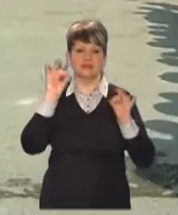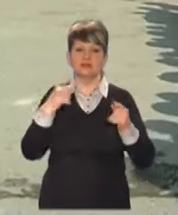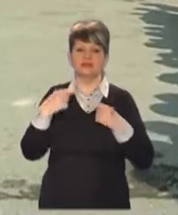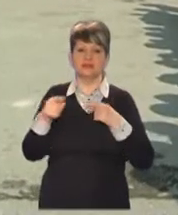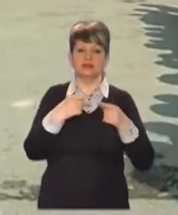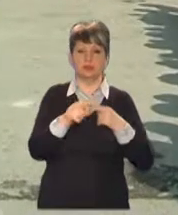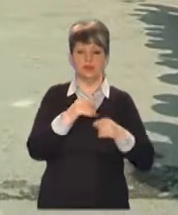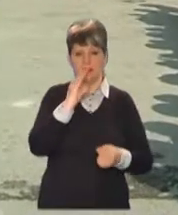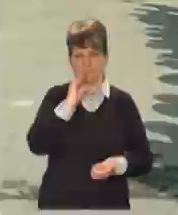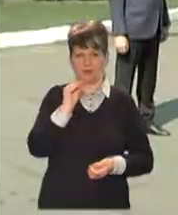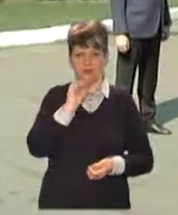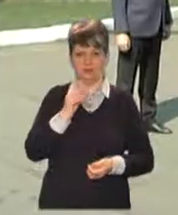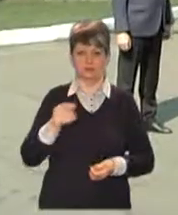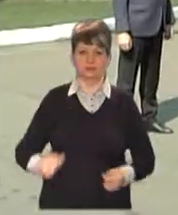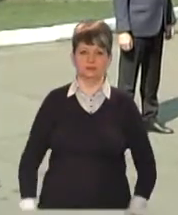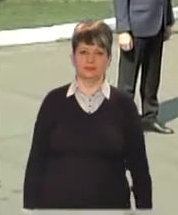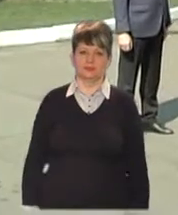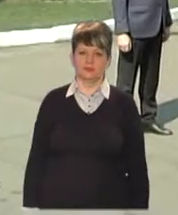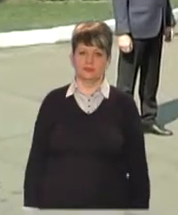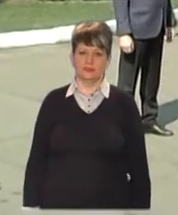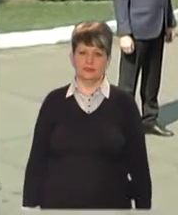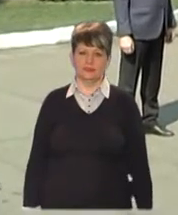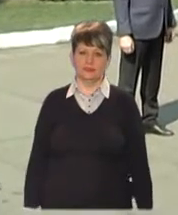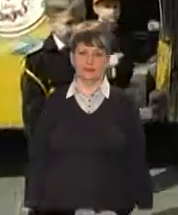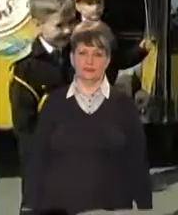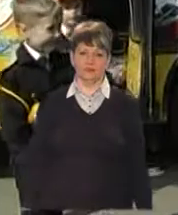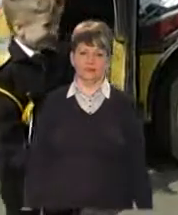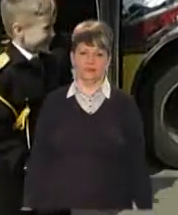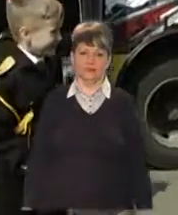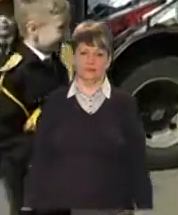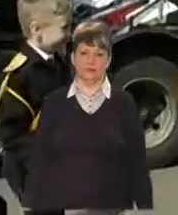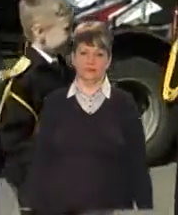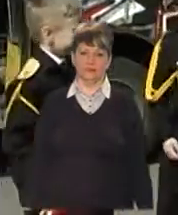на інших маршрутах. Тетяна Ярош, Максим Шевченко, Черкаська служба новин.